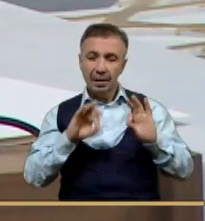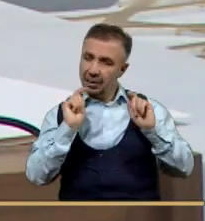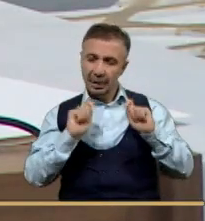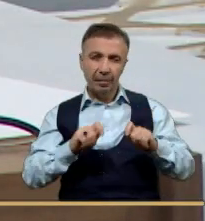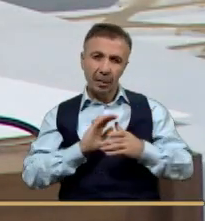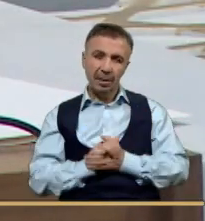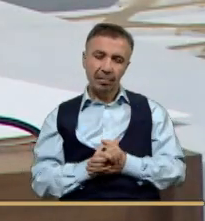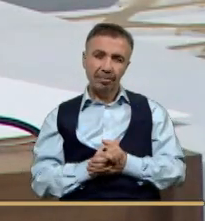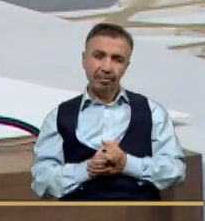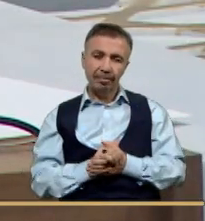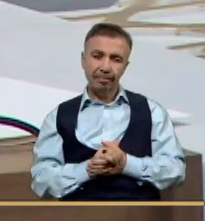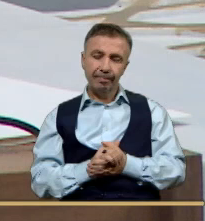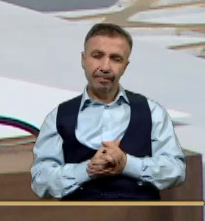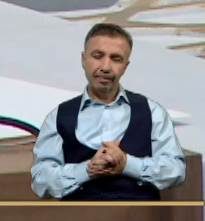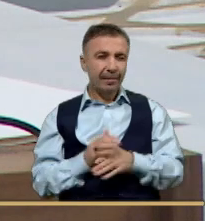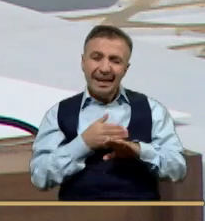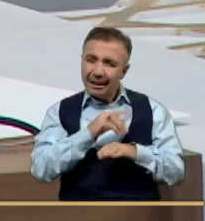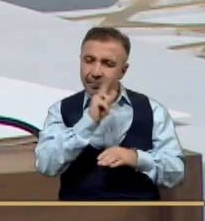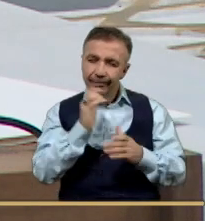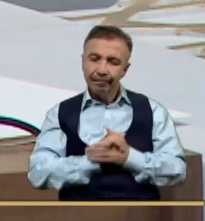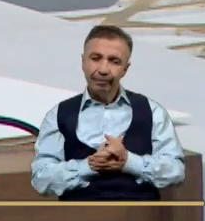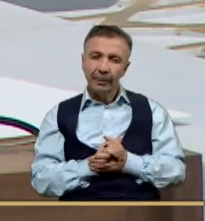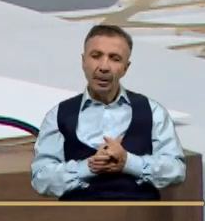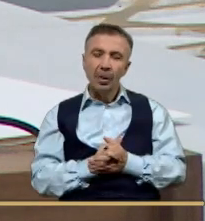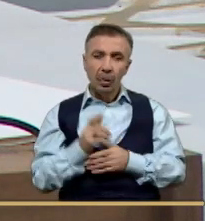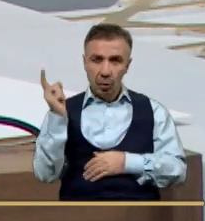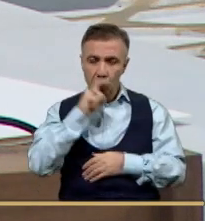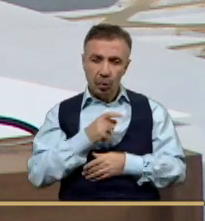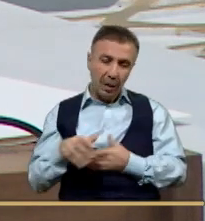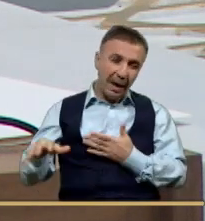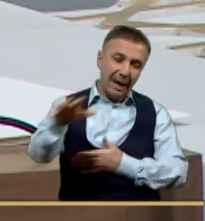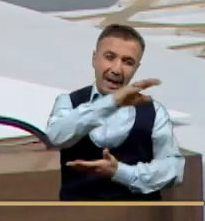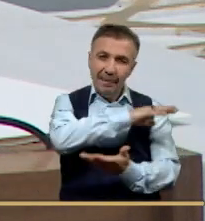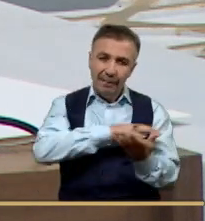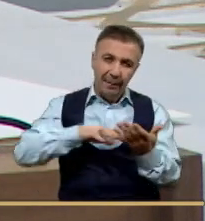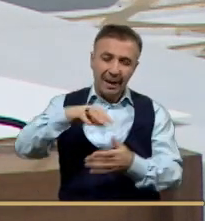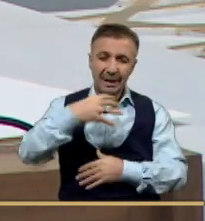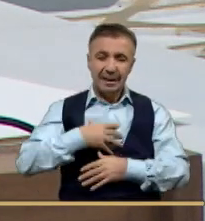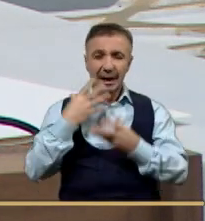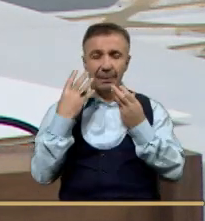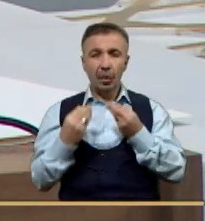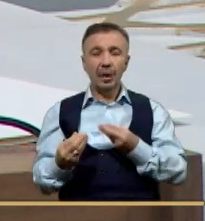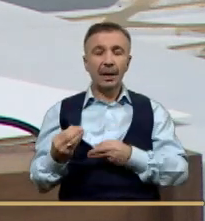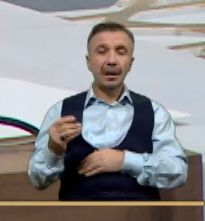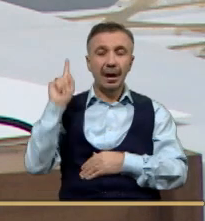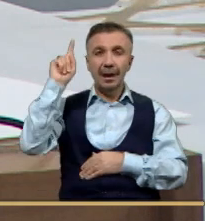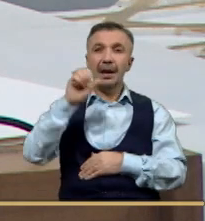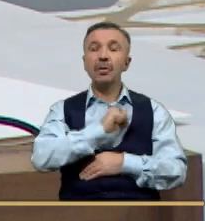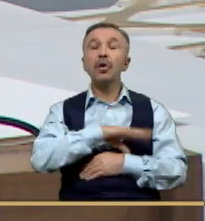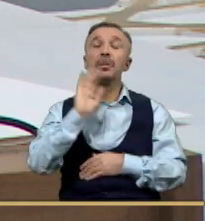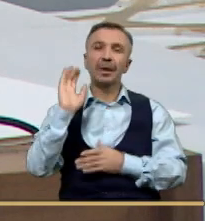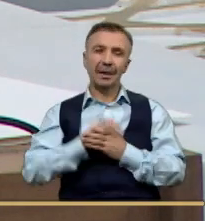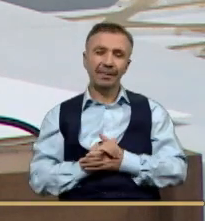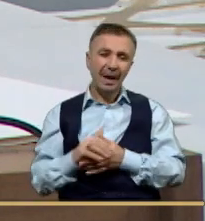işte. Çünkü alemlerin Rabbi olan Allah'tan korkmuyorlar. Alemlerin